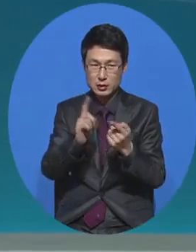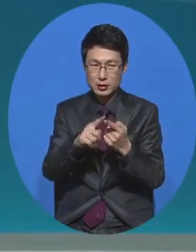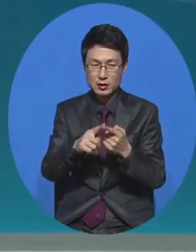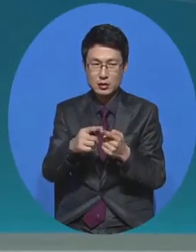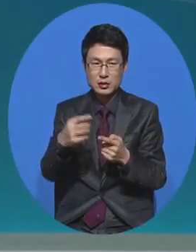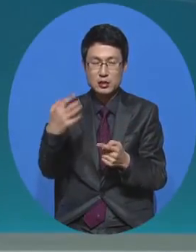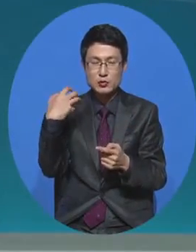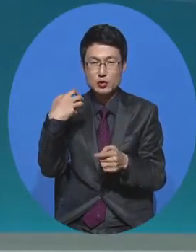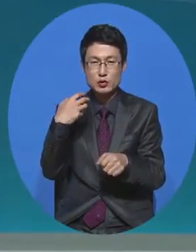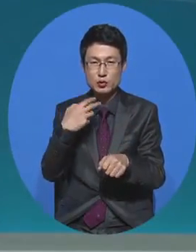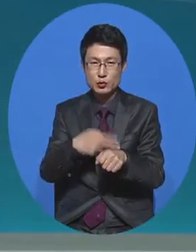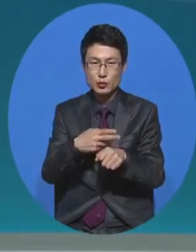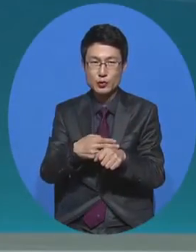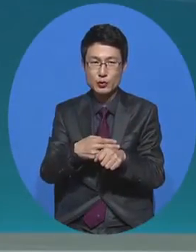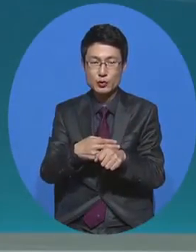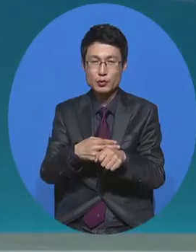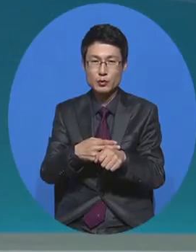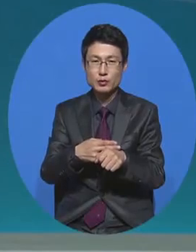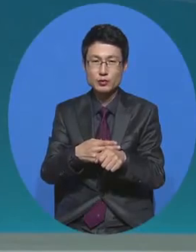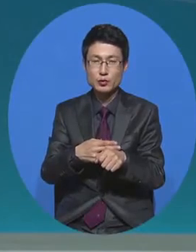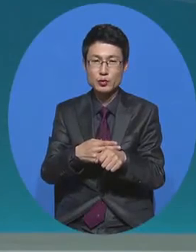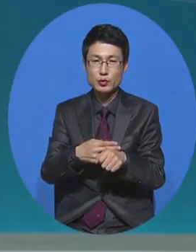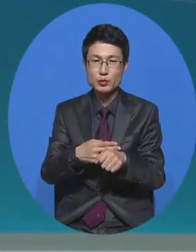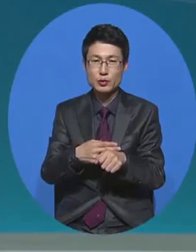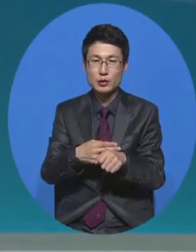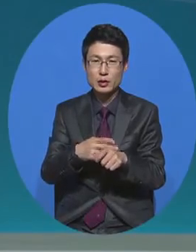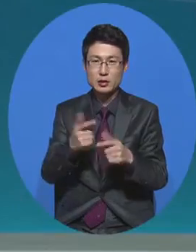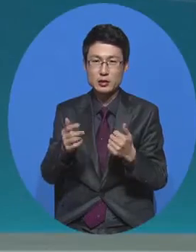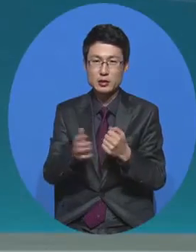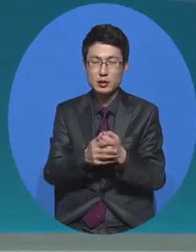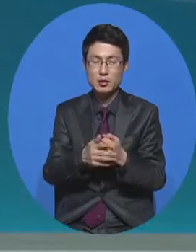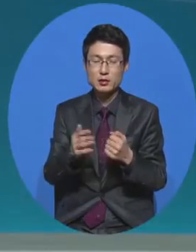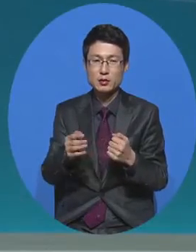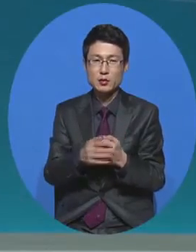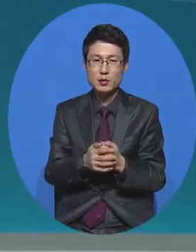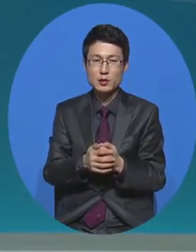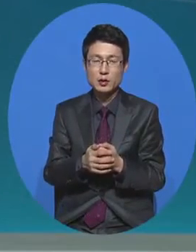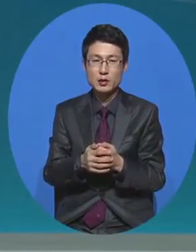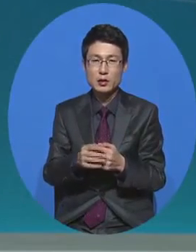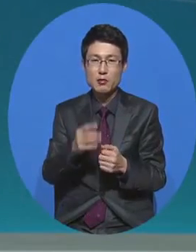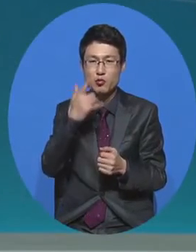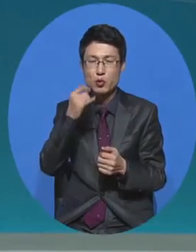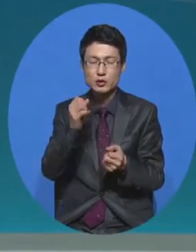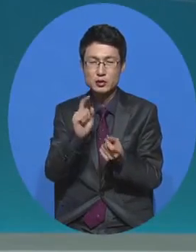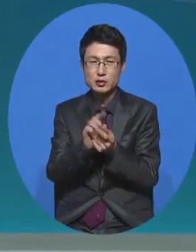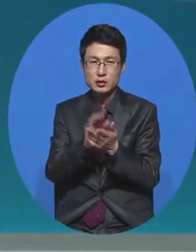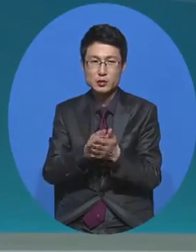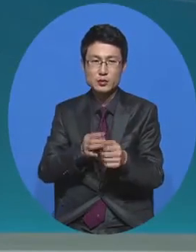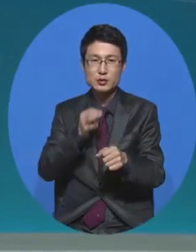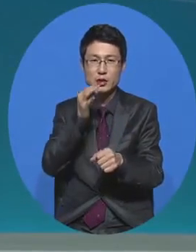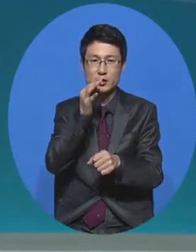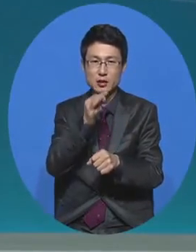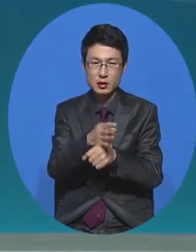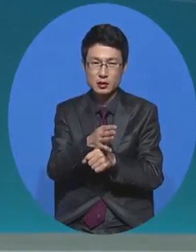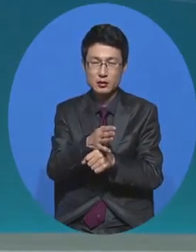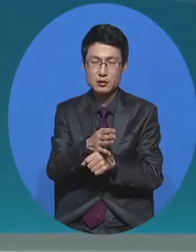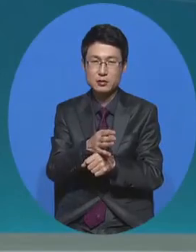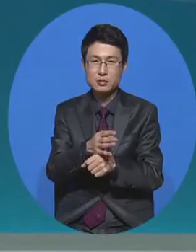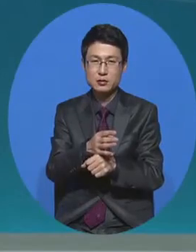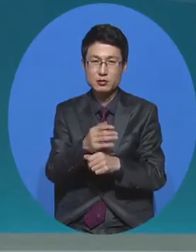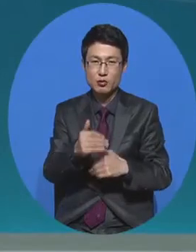부모님들이 돈을 내서 사셔야 되는 이 교의 수익자 부담으로 구매해야 되는 과정은 끝입니다 그래서